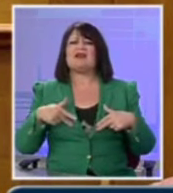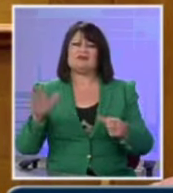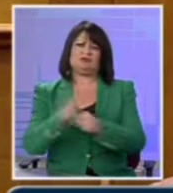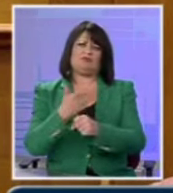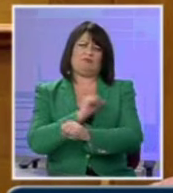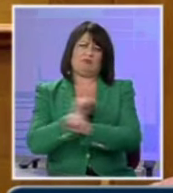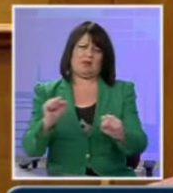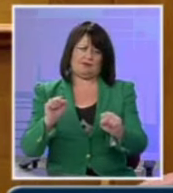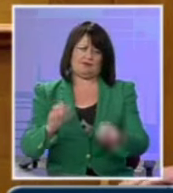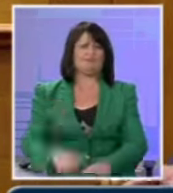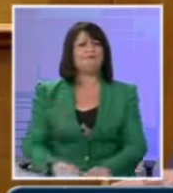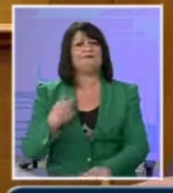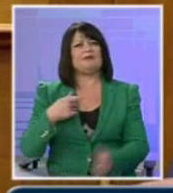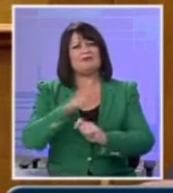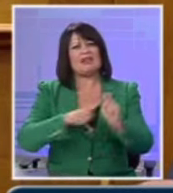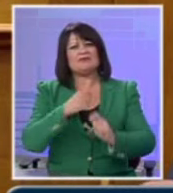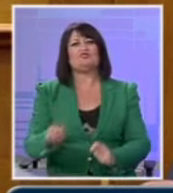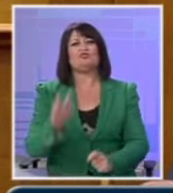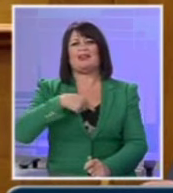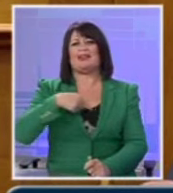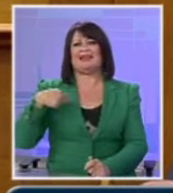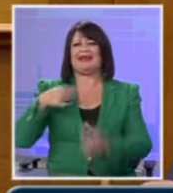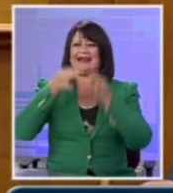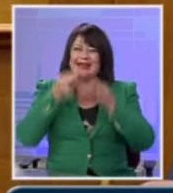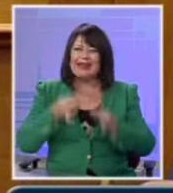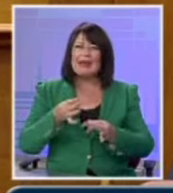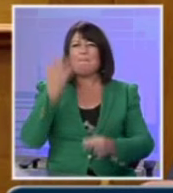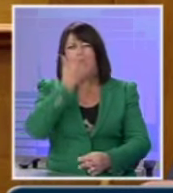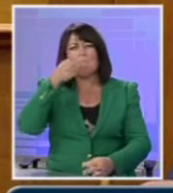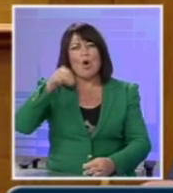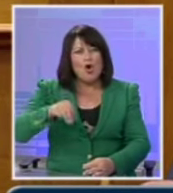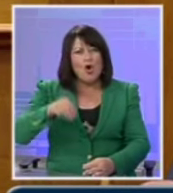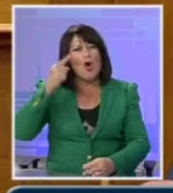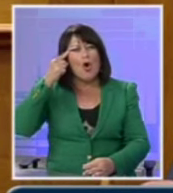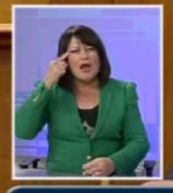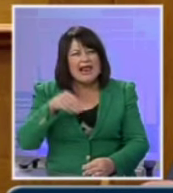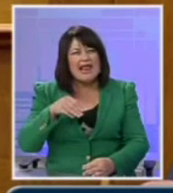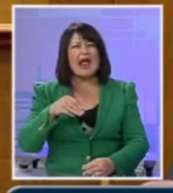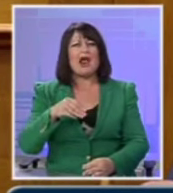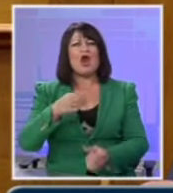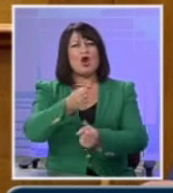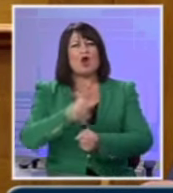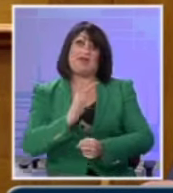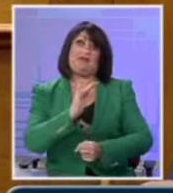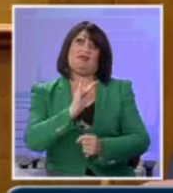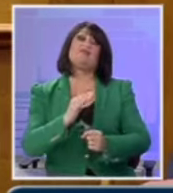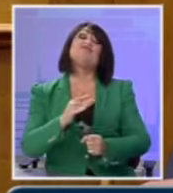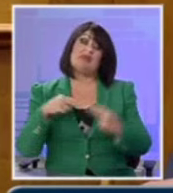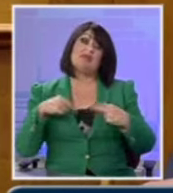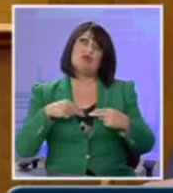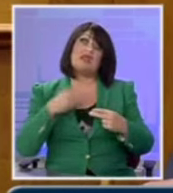διέλυσαν. Δημιουργήσαμε νέα διεύθυνση Κίνας, Μογγολίας, Χερσονήσου, Κορέας που να αντιστοιχεί. Κύριε Υπουργέ, θα